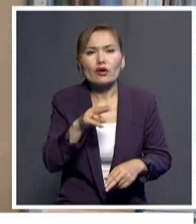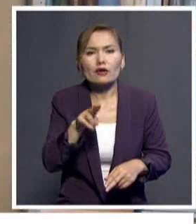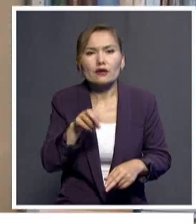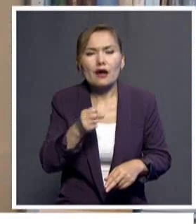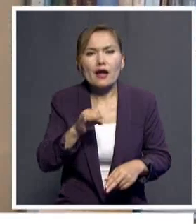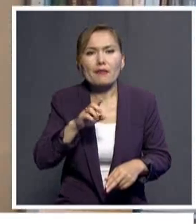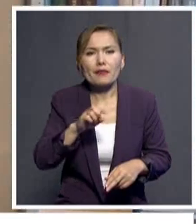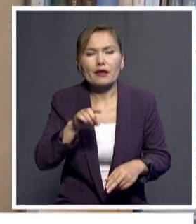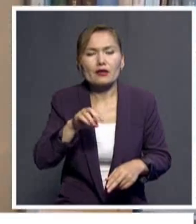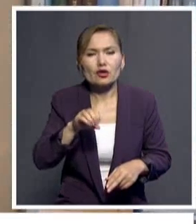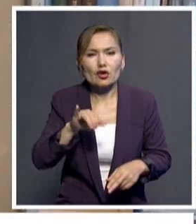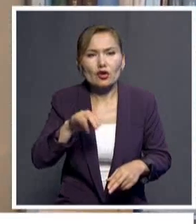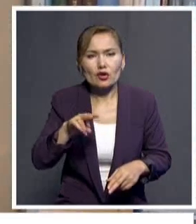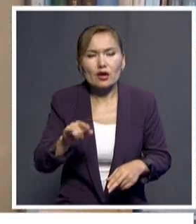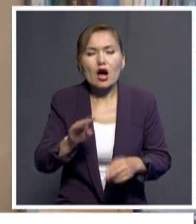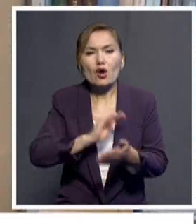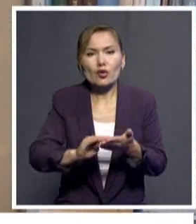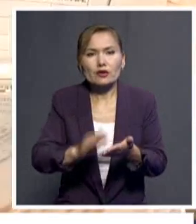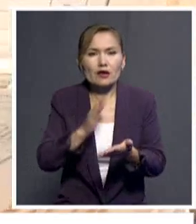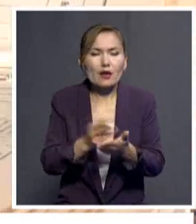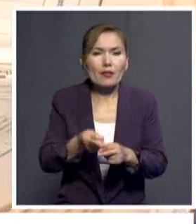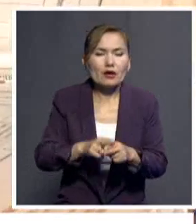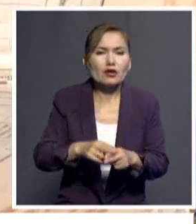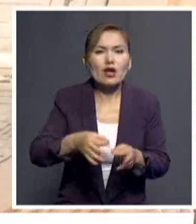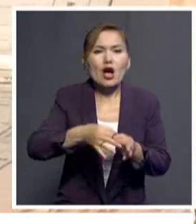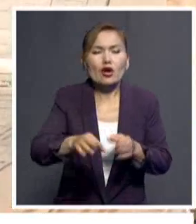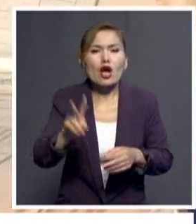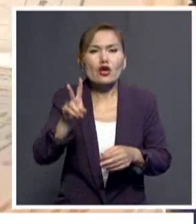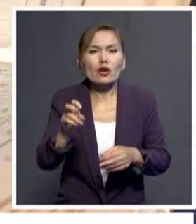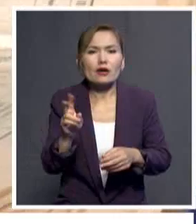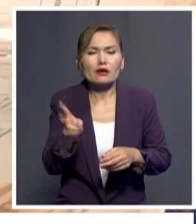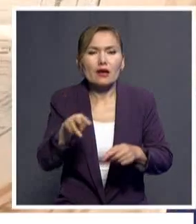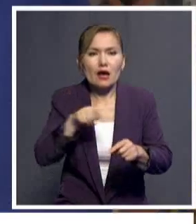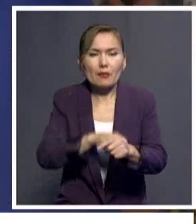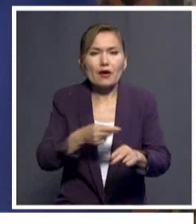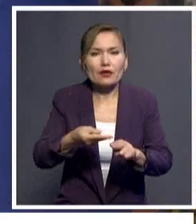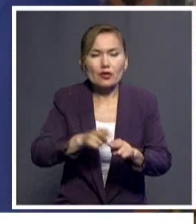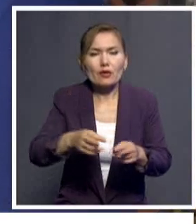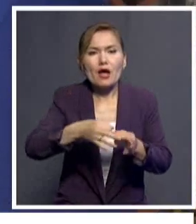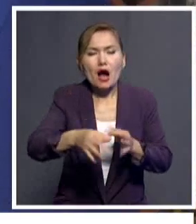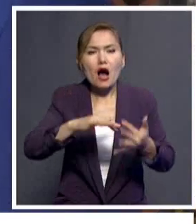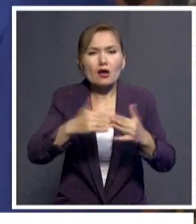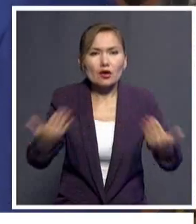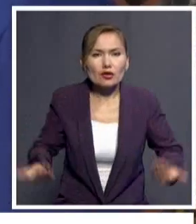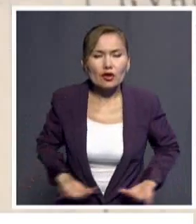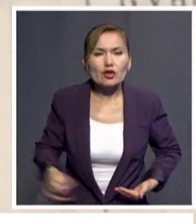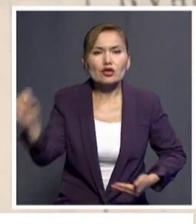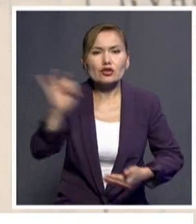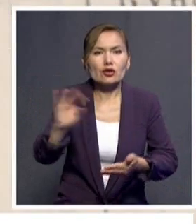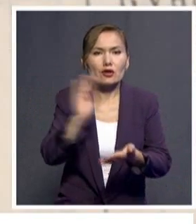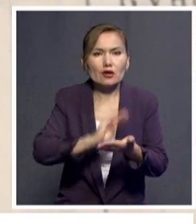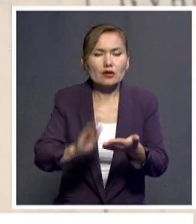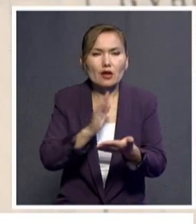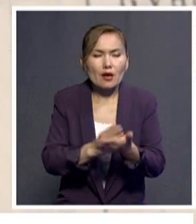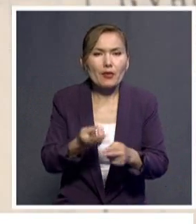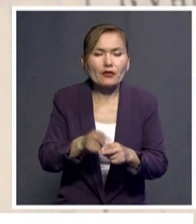жазылған деректерді жариялады. Онда ақынның елді мекеннен 200 шақырым жердегі Жылқайдар деген қыстақты мекендегені туралы жазылған. Сондай-ақ мал